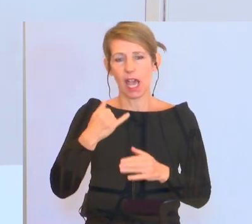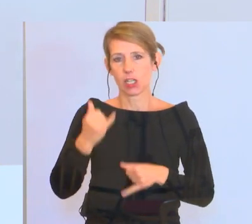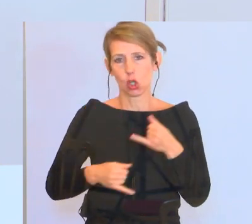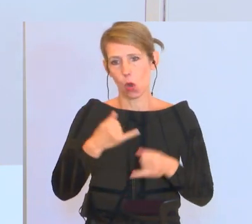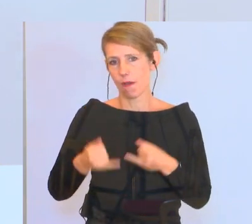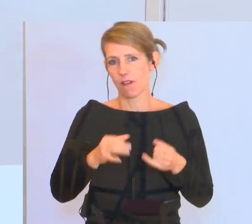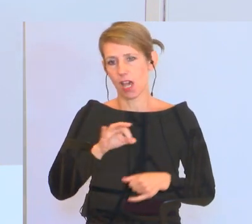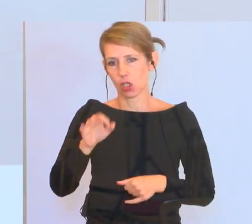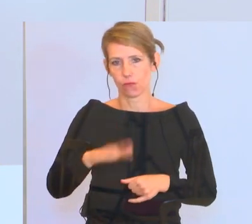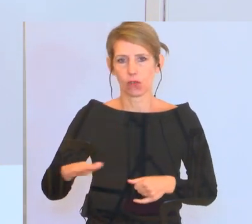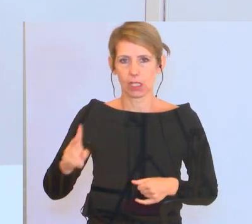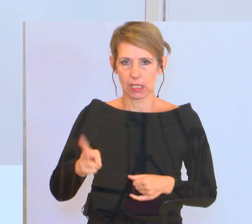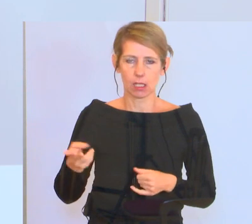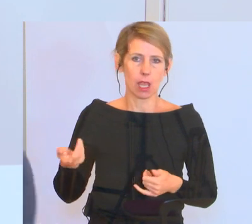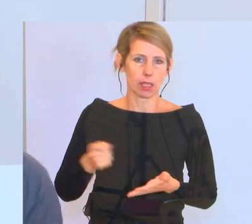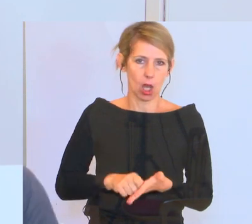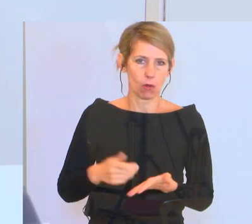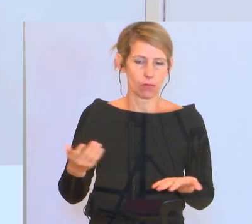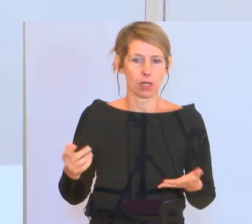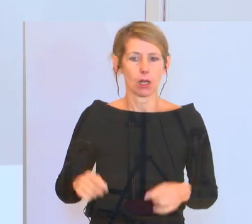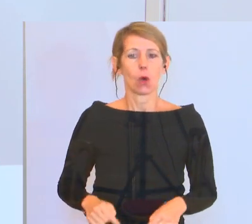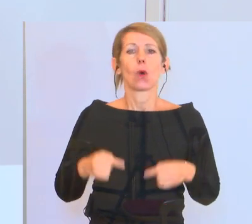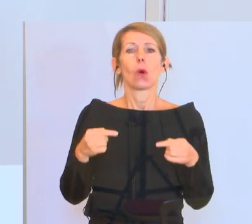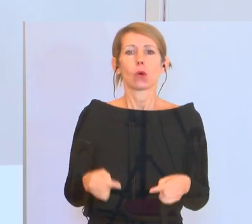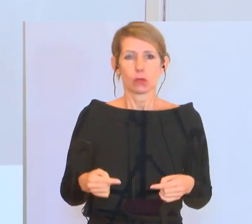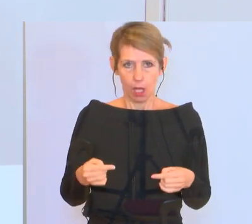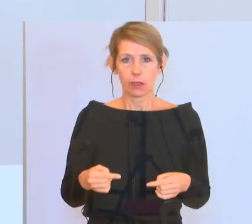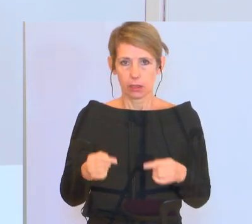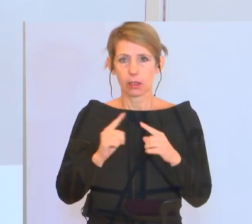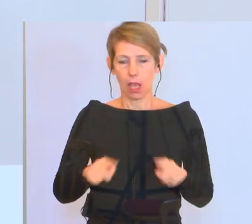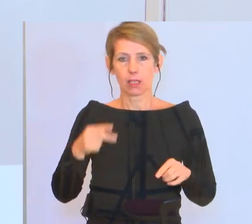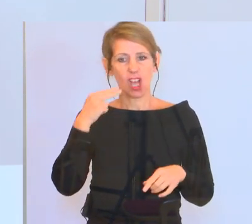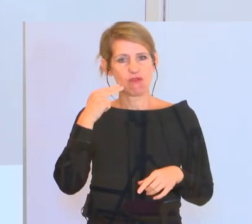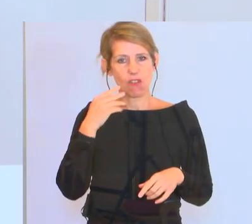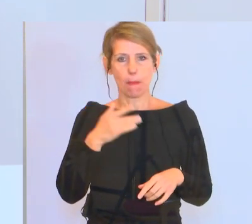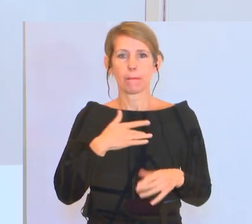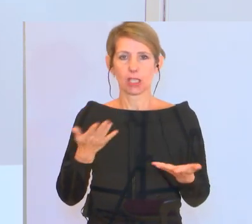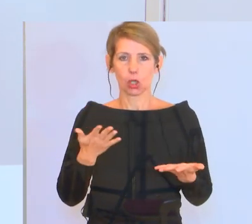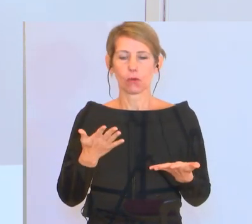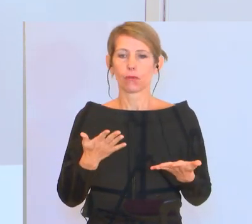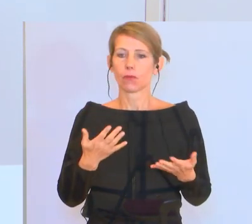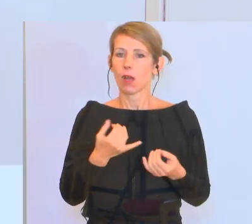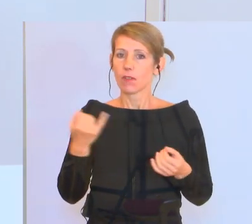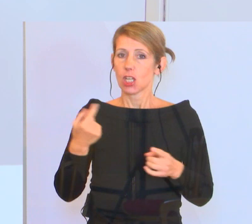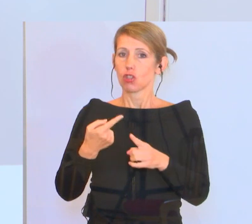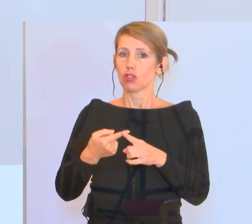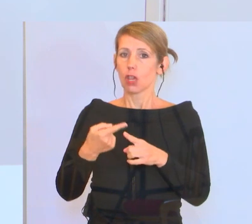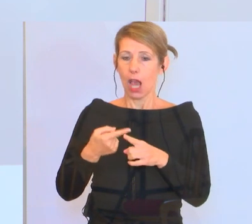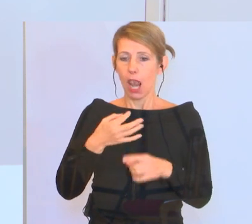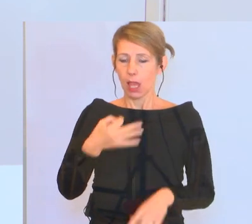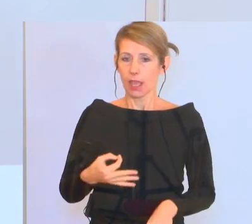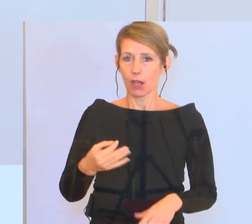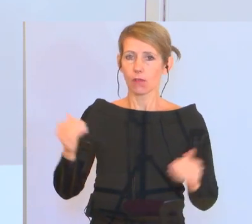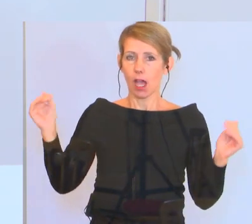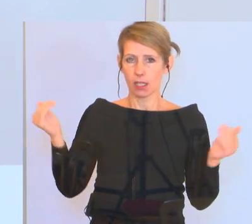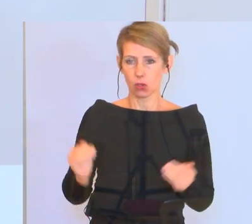Kind entsprechend gibt und dass dann, und da sind ganz andere Unternehmen betroffen, die Nachfrage nach Stahl zurückgeht, dass